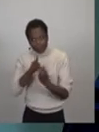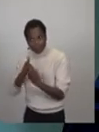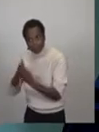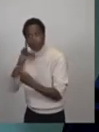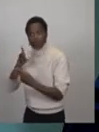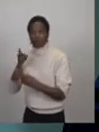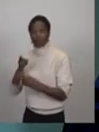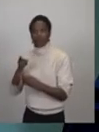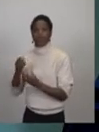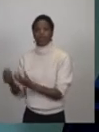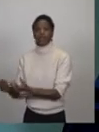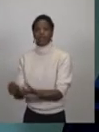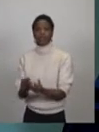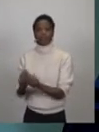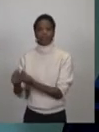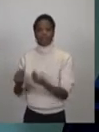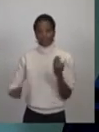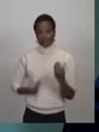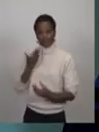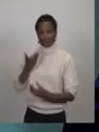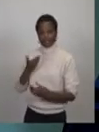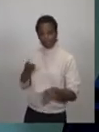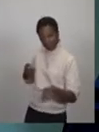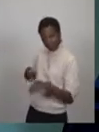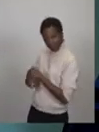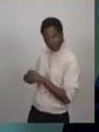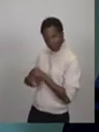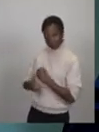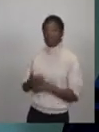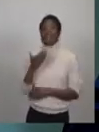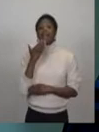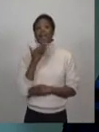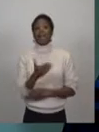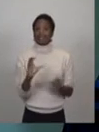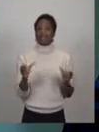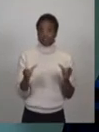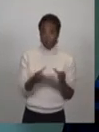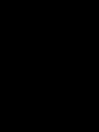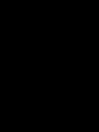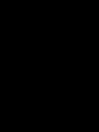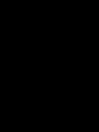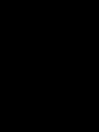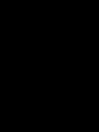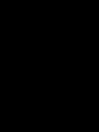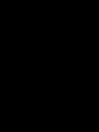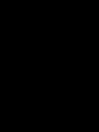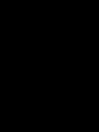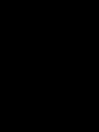financier aux victimes. Et je remercie le groupe Renouveau Bordeaux d'avoir accepté de modifier ce vœu.